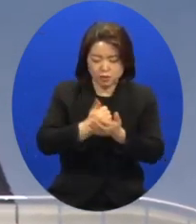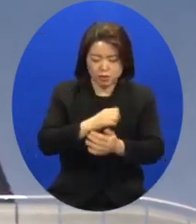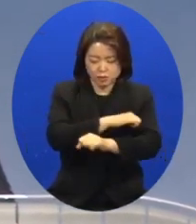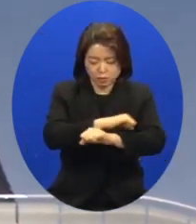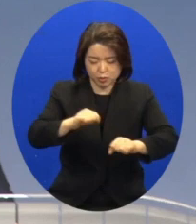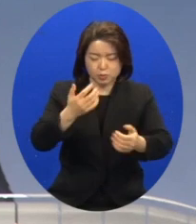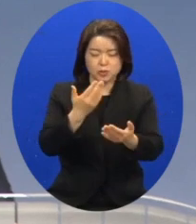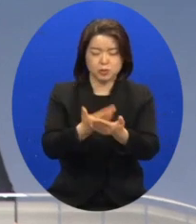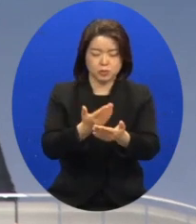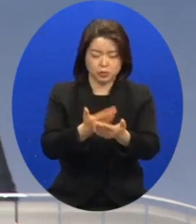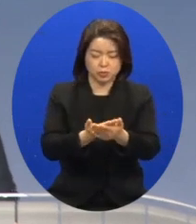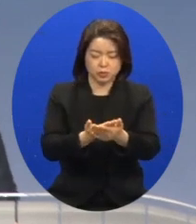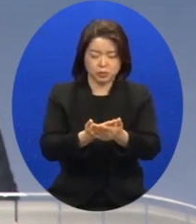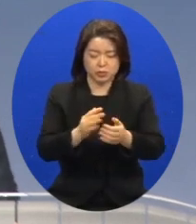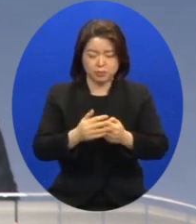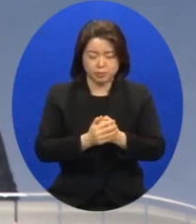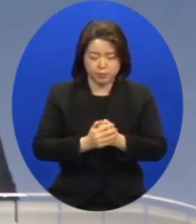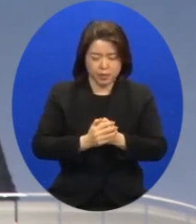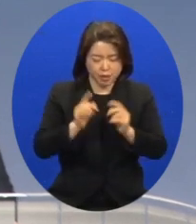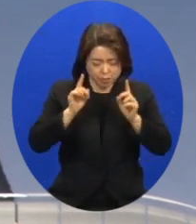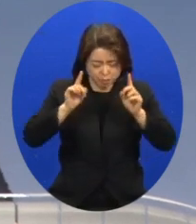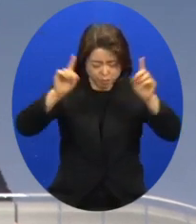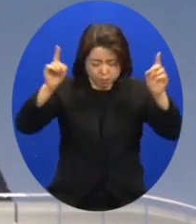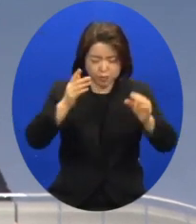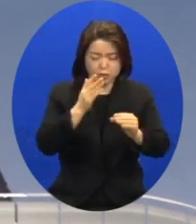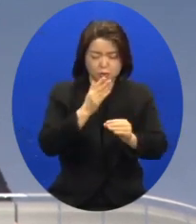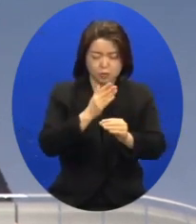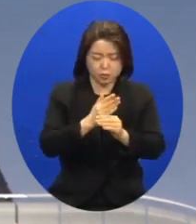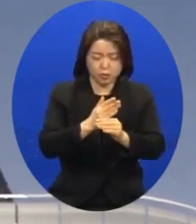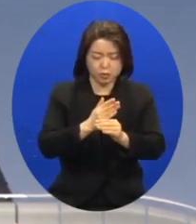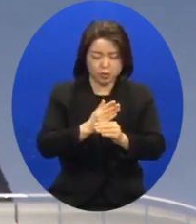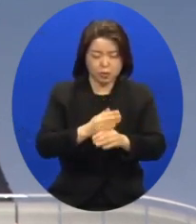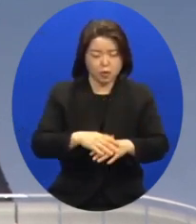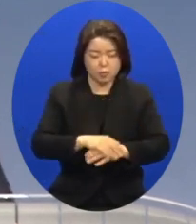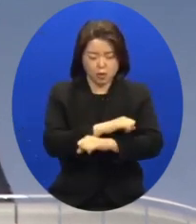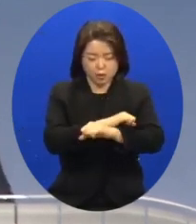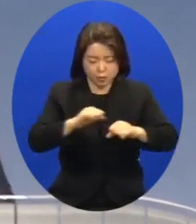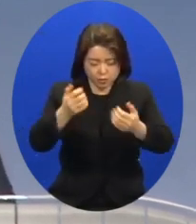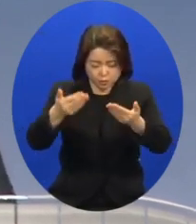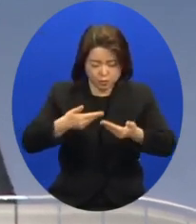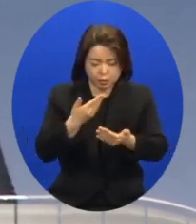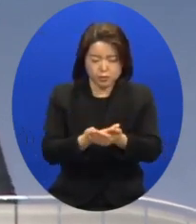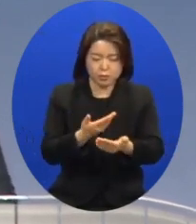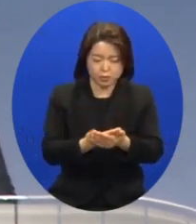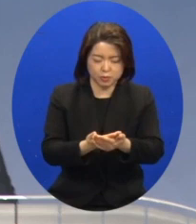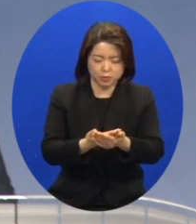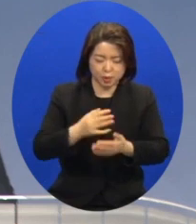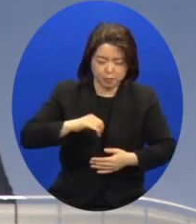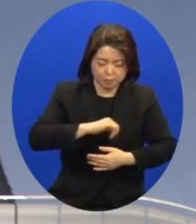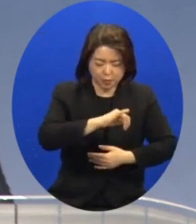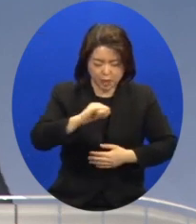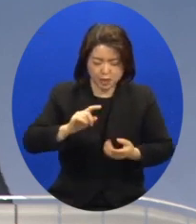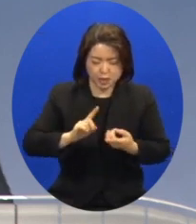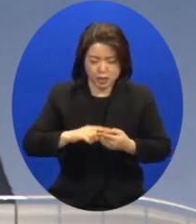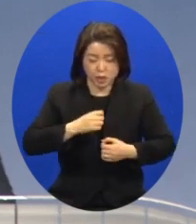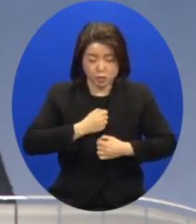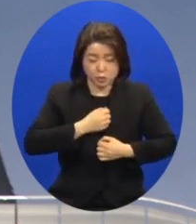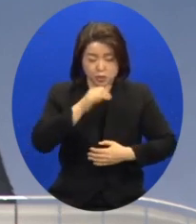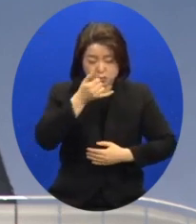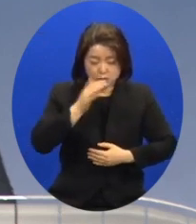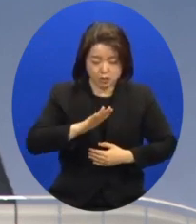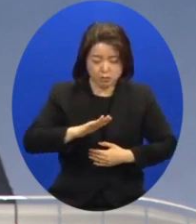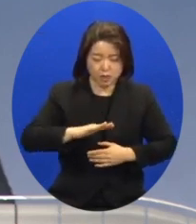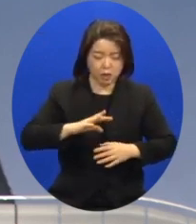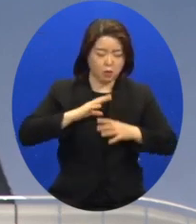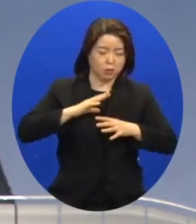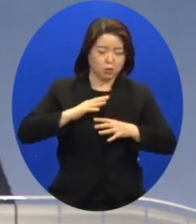주시기 원합니다. 진노 중에라도 긍휼을 베풀어 주시기를 원합니다. 바이러스에 대해 조심하지만 두려움에는